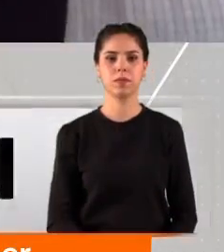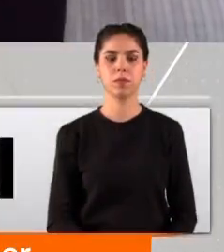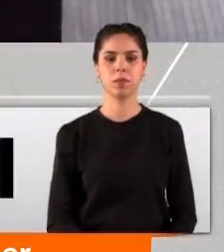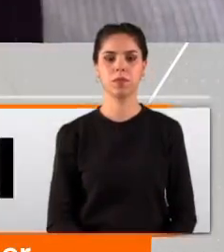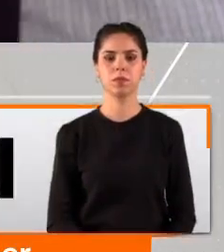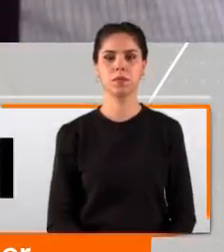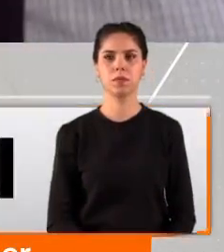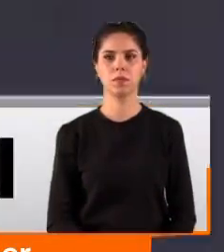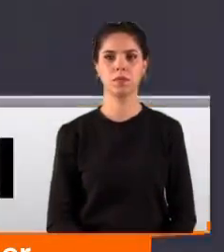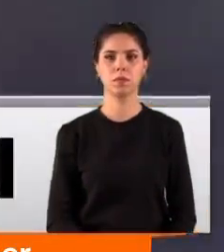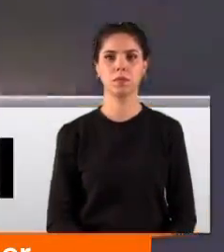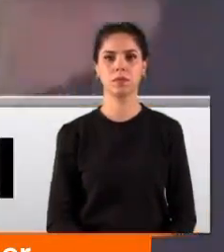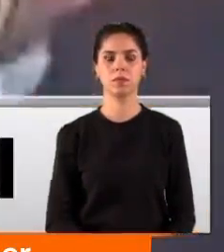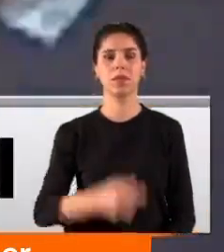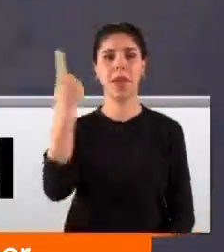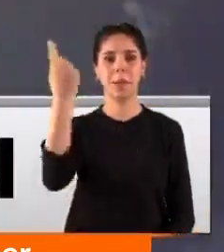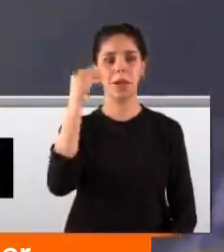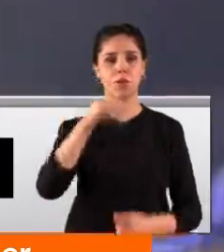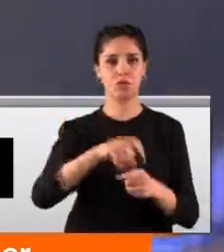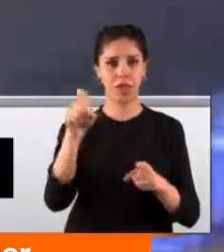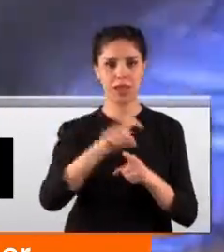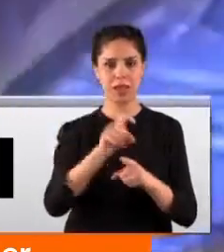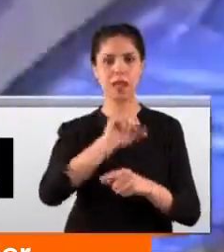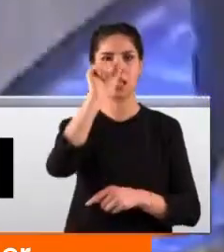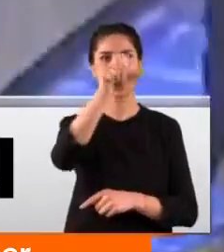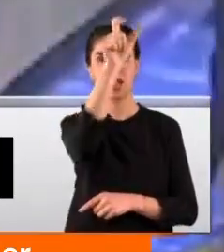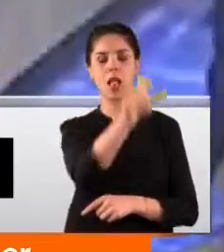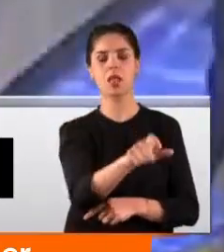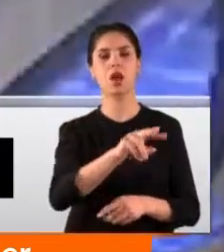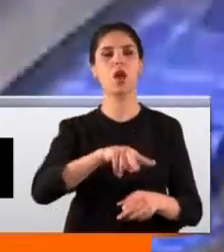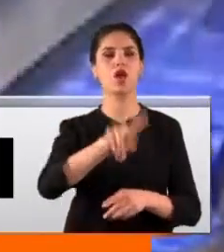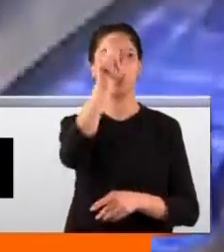O arada bir de vurdu da. Minibüsteki gerginlik saldırgan yolcunun aşağı inmesiyle bitti.